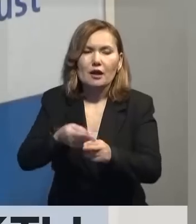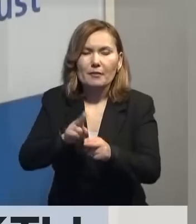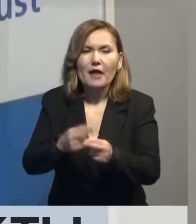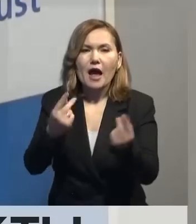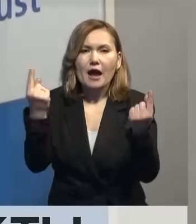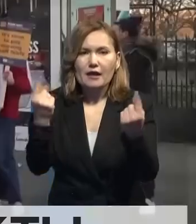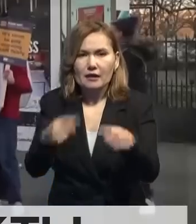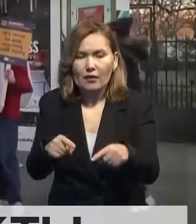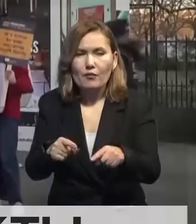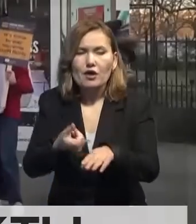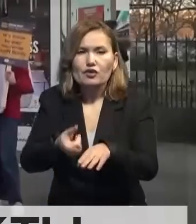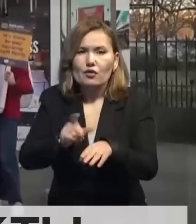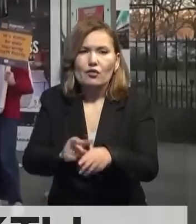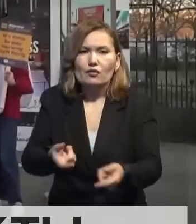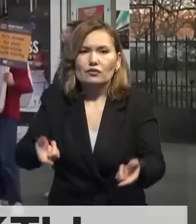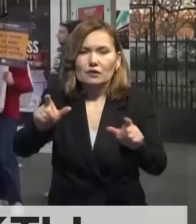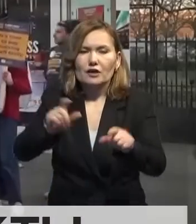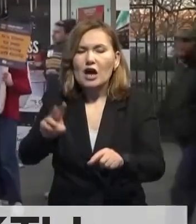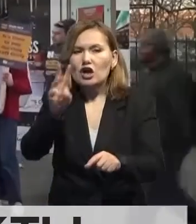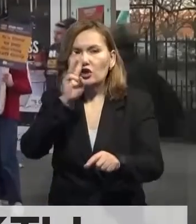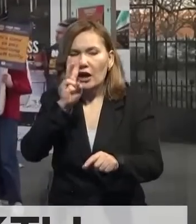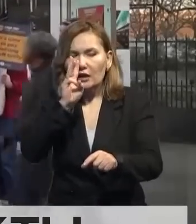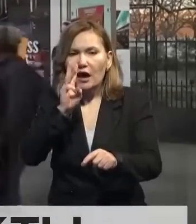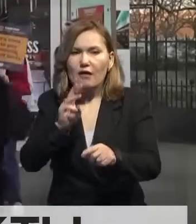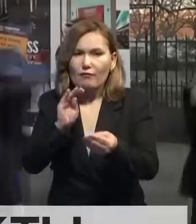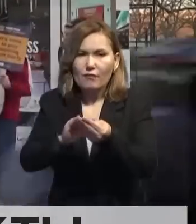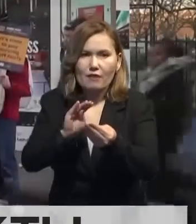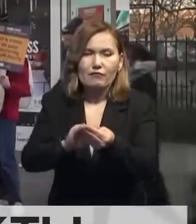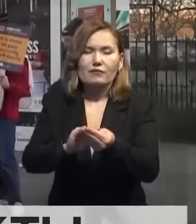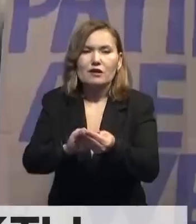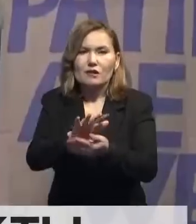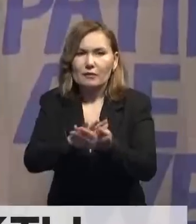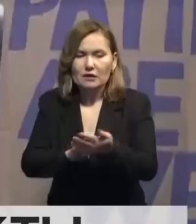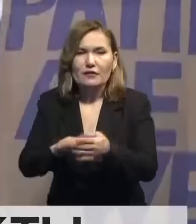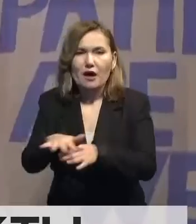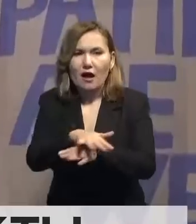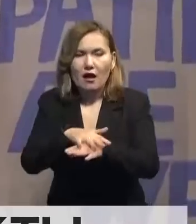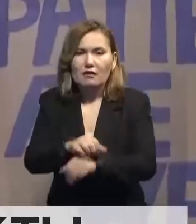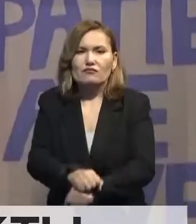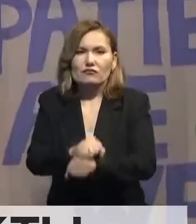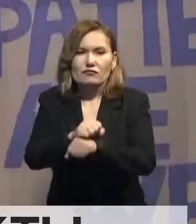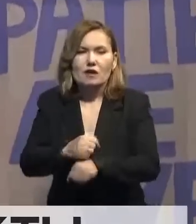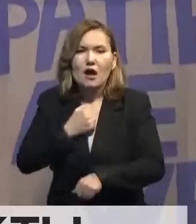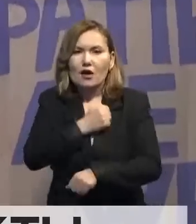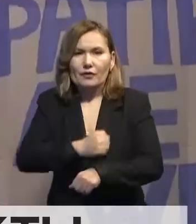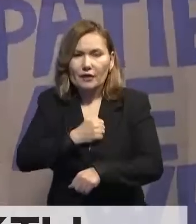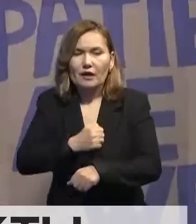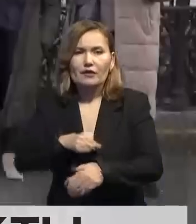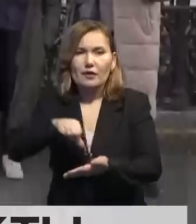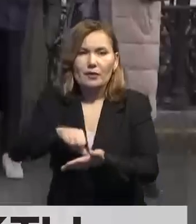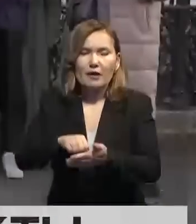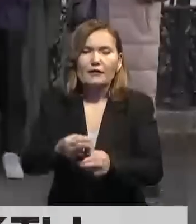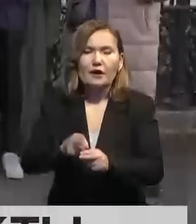инфляция есе өссе де жалақы көлемінің еш өзгермей отырғанына наразы. Қазір Британияда соңғы 40 жылда